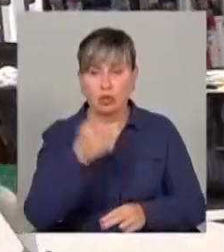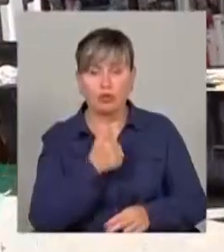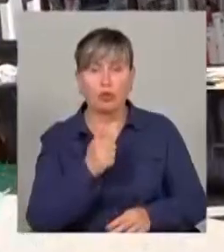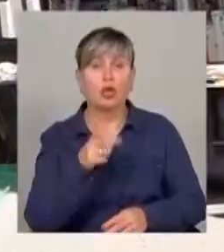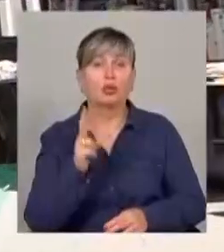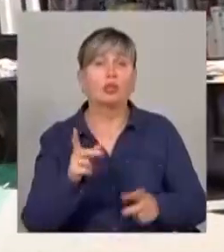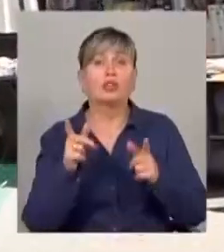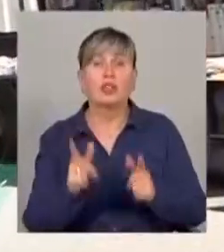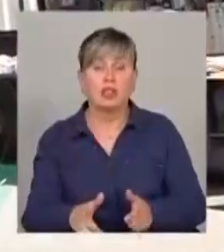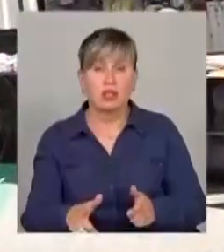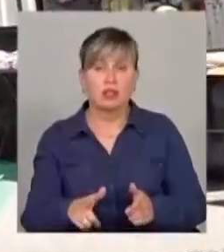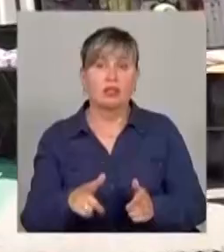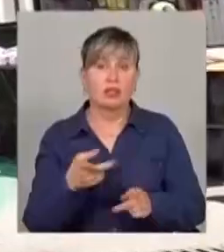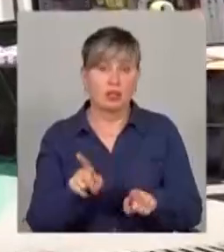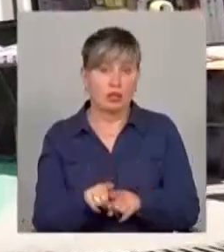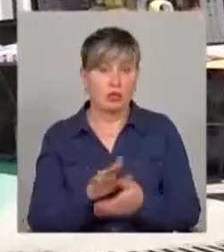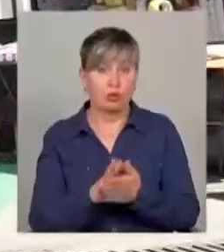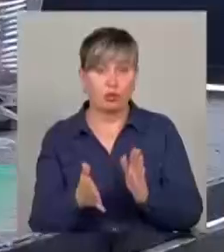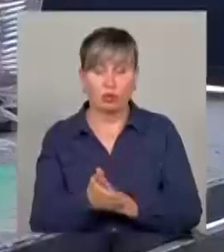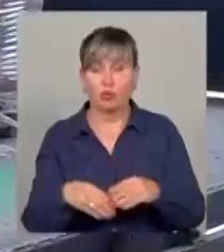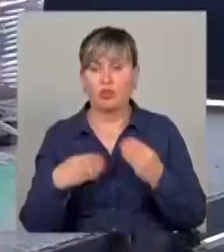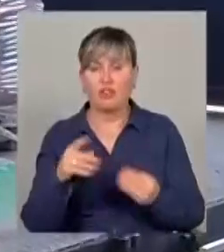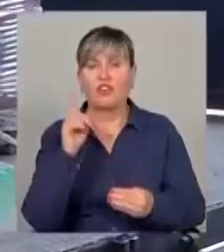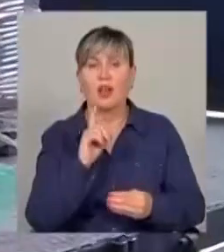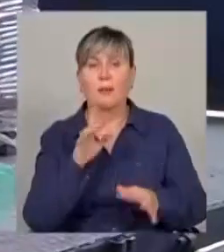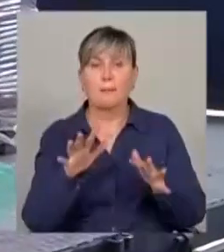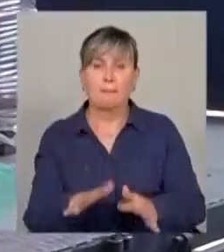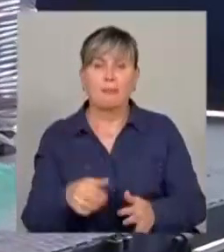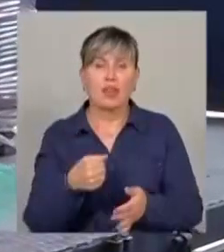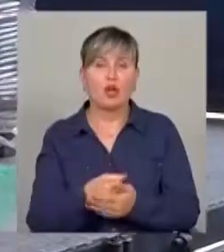кто согласится на выдвинутые условия, предоставят временное место до